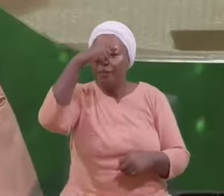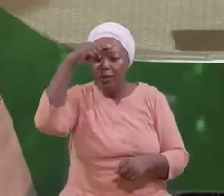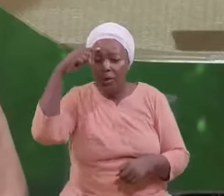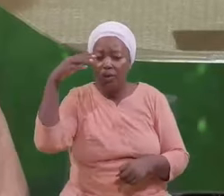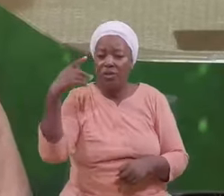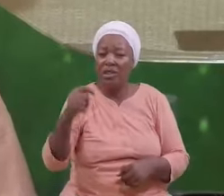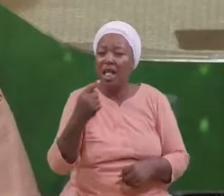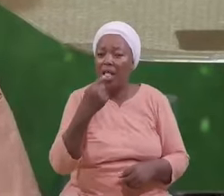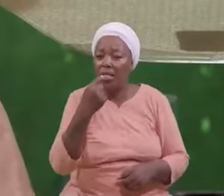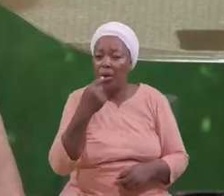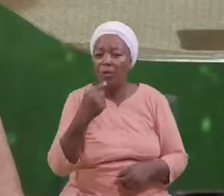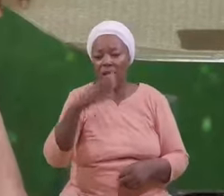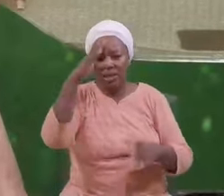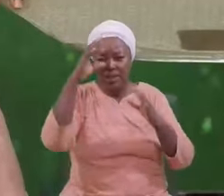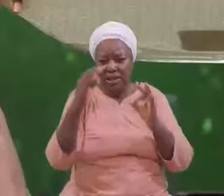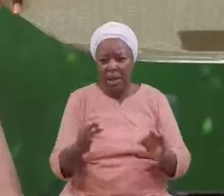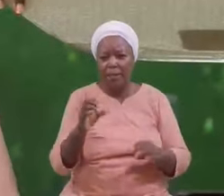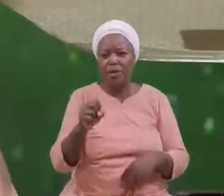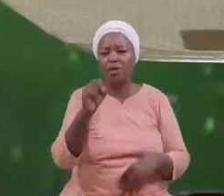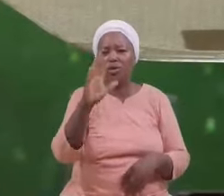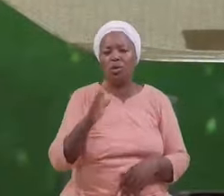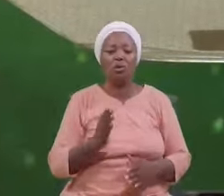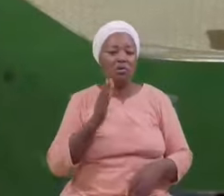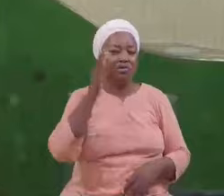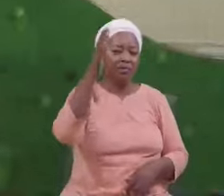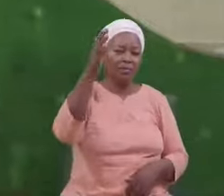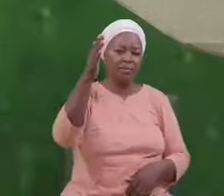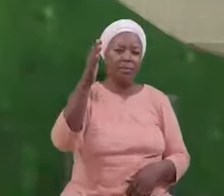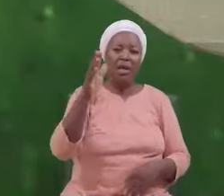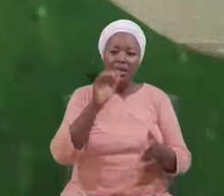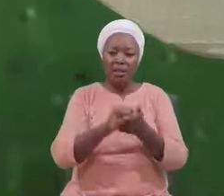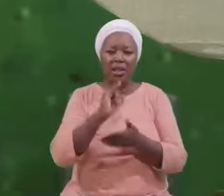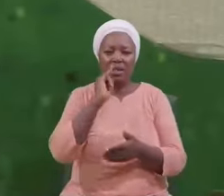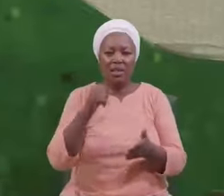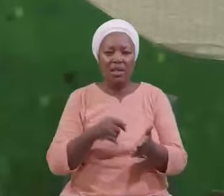langue détermine votre destinée. C'est le message ce soir. Le message,